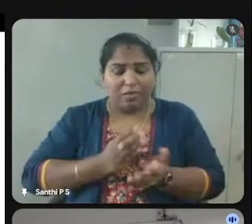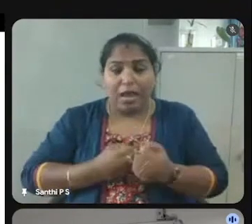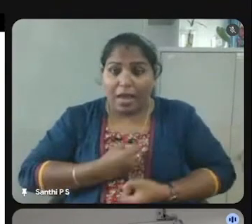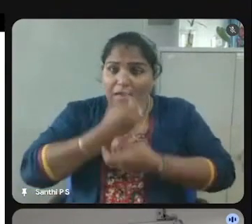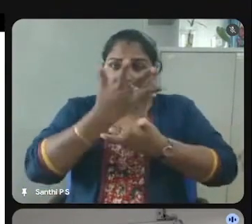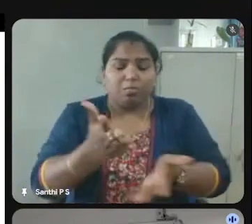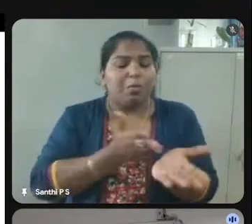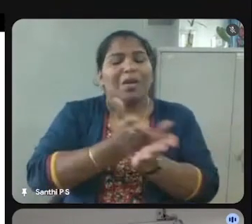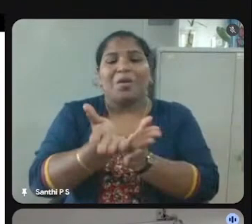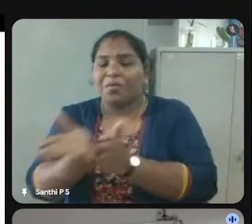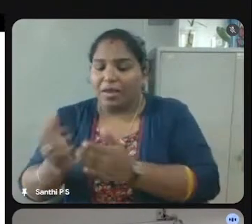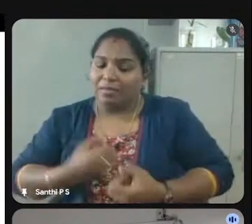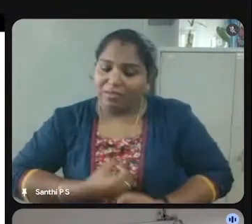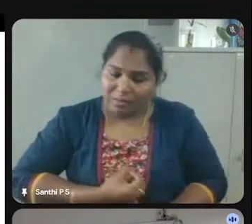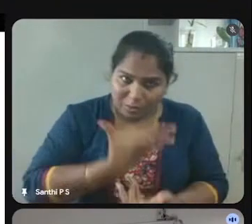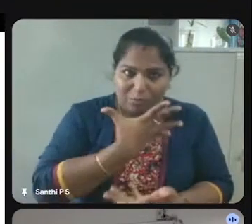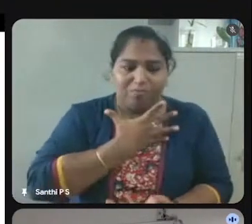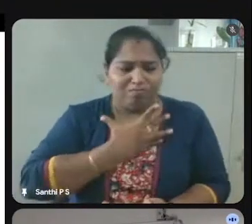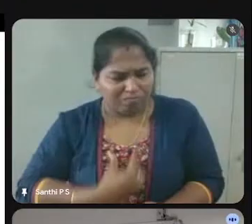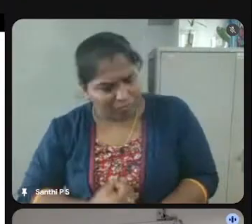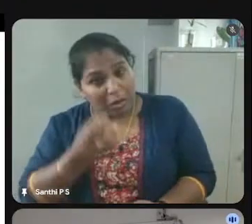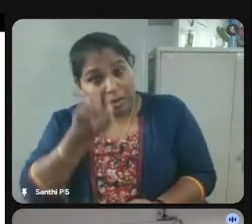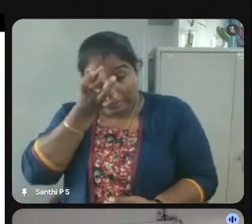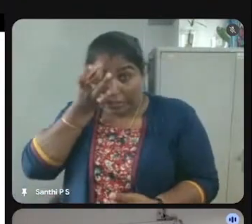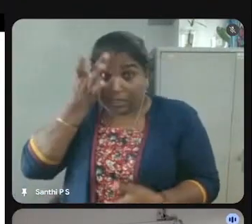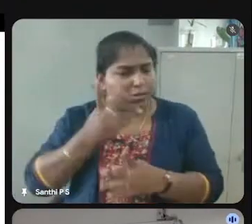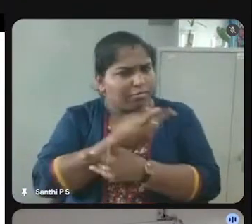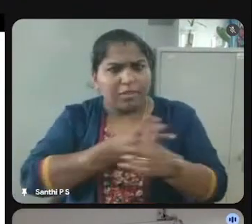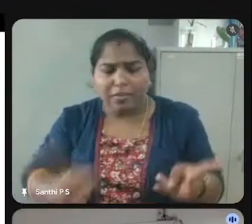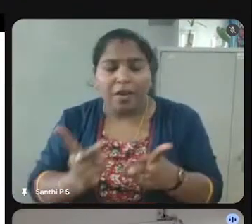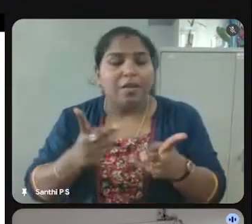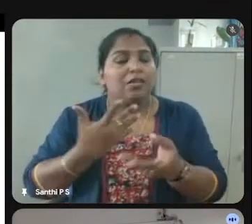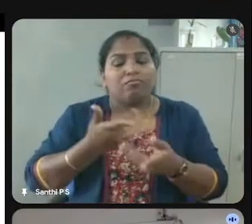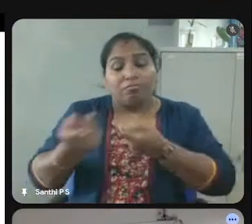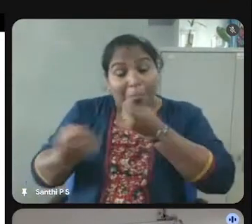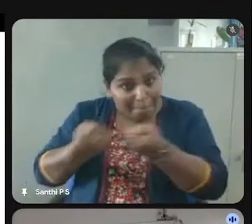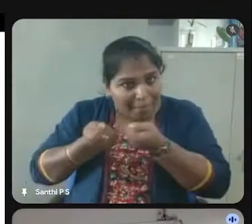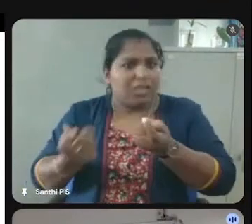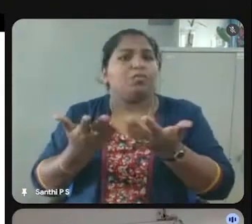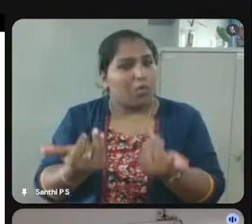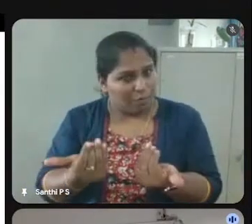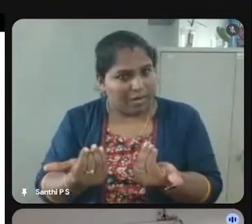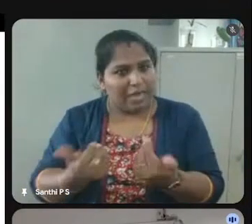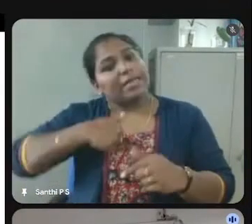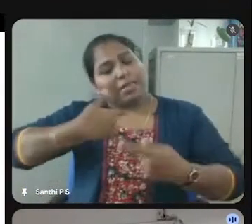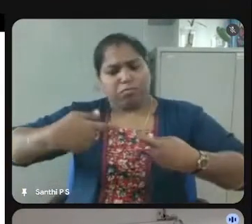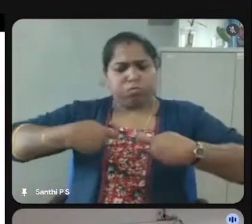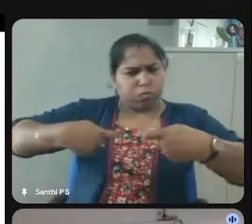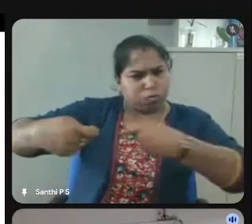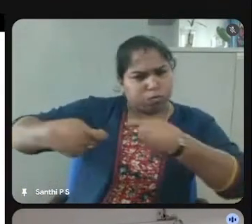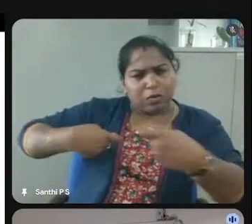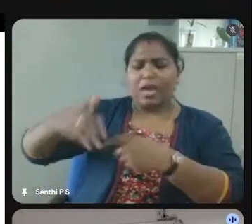പറഞ്ഞ സന്തോഷം, ദേഷ്യം, സങ്കടം തുടങ്ങിയ കാര്യങ്ങളെ കൈകാര്യം ചെയ്യാൻ സാധിക്കുന്നുണ്ടോ, സാഹചര്യത്തിനനുസരിച്ച്